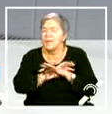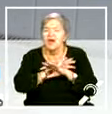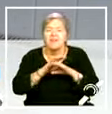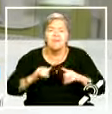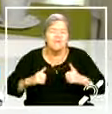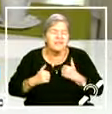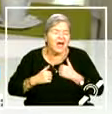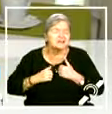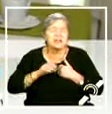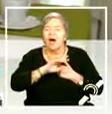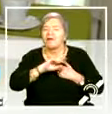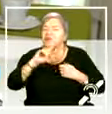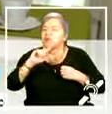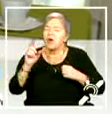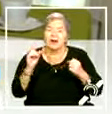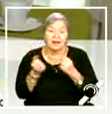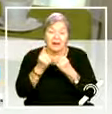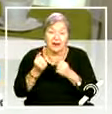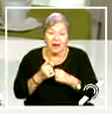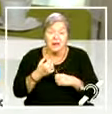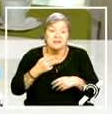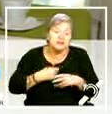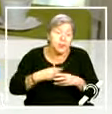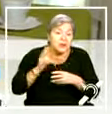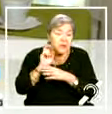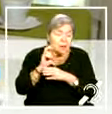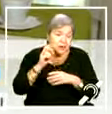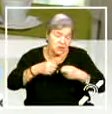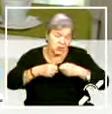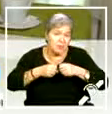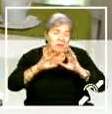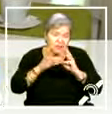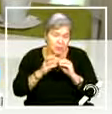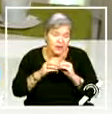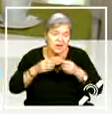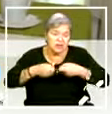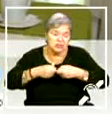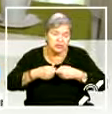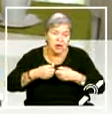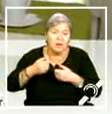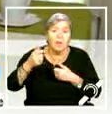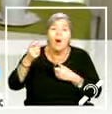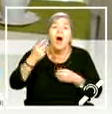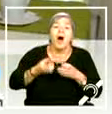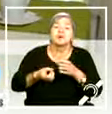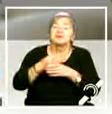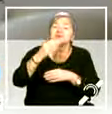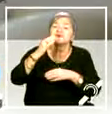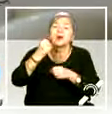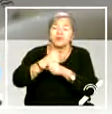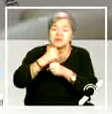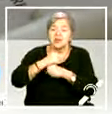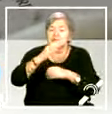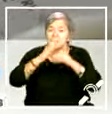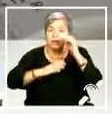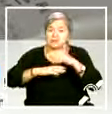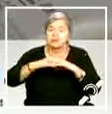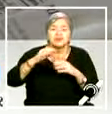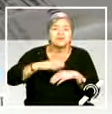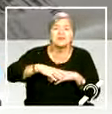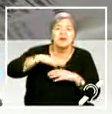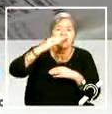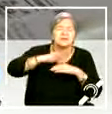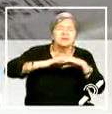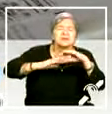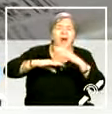viața un chin. În acest timp, ca să-și poată întreține familia cu 4 copii, inginerul a ajuns să muncească în construcții ca zidar. Sătul să îndure umilințe